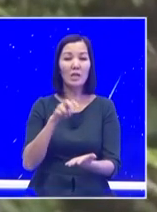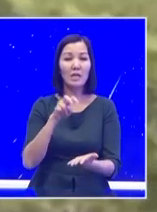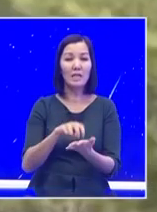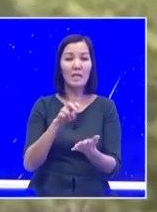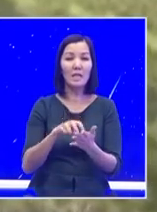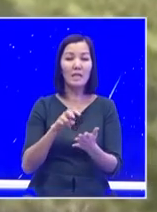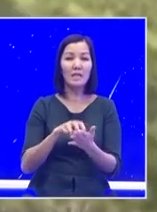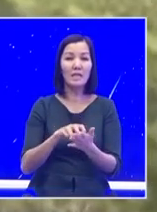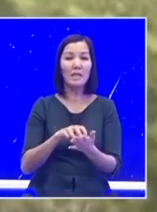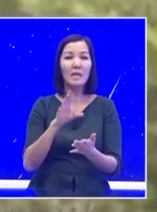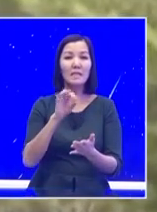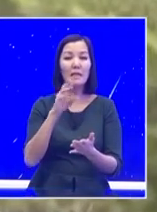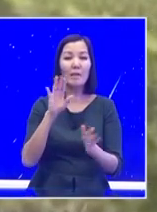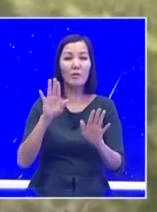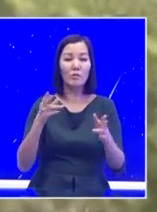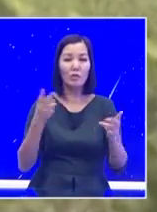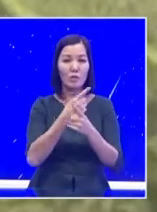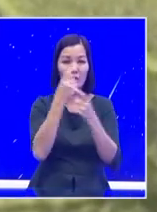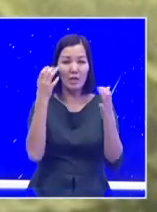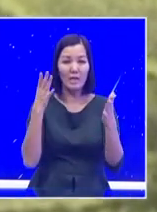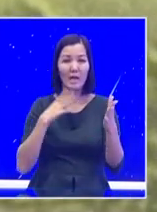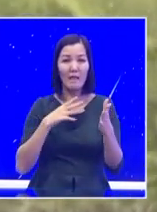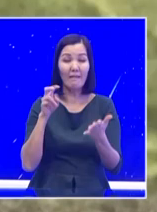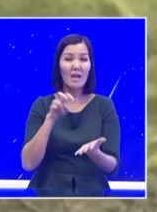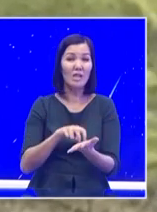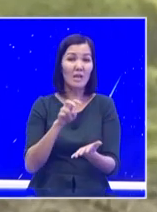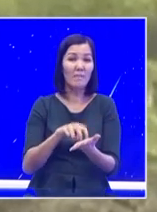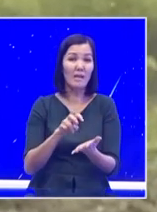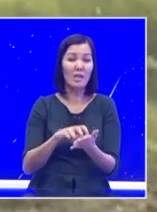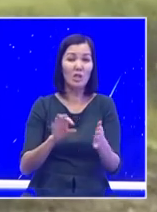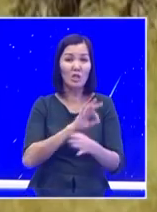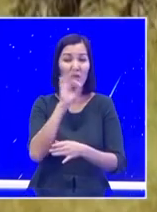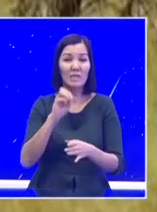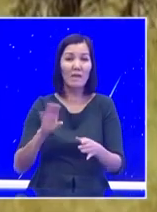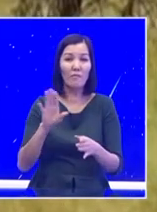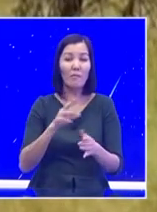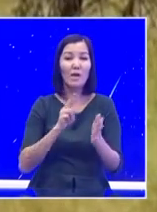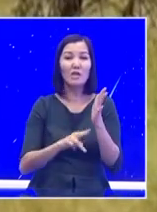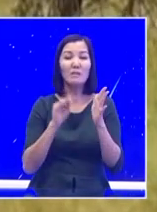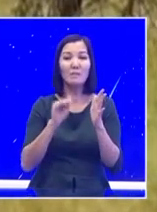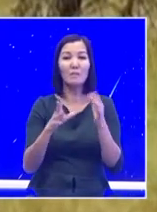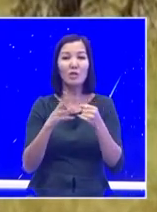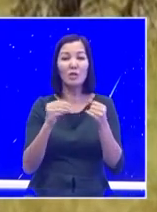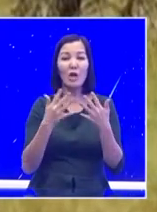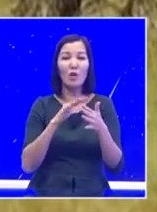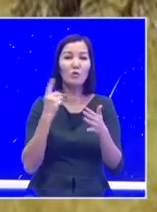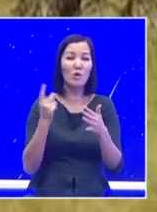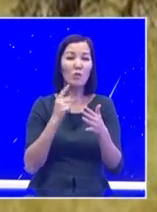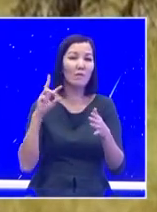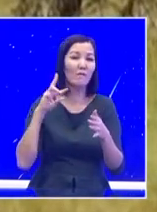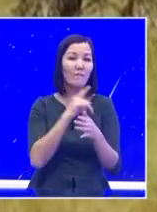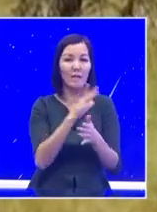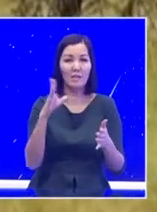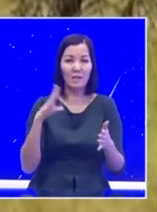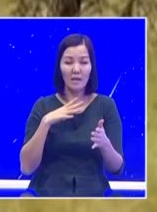байланысты Сомали үкіметі елде төтенше жағдай жариялады. Жәндіктер Сомали мен Шығыс Эфиопияның 70 мың гектар ауыл шаруашылық жеріндегі